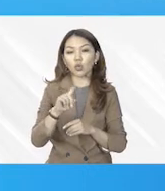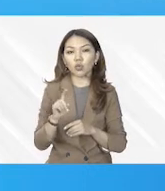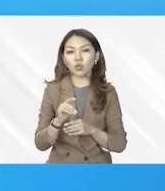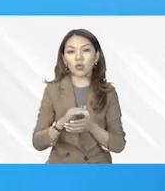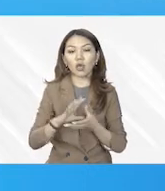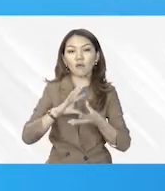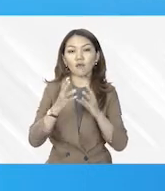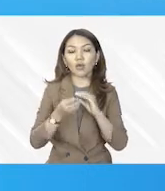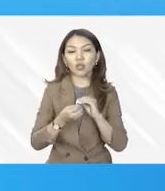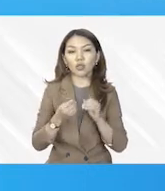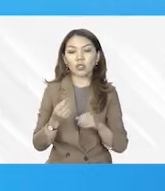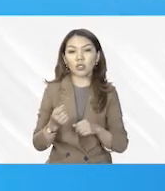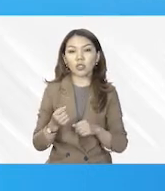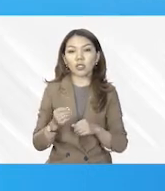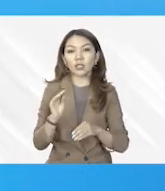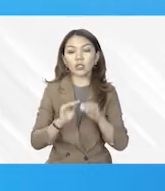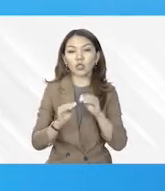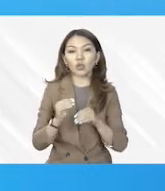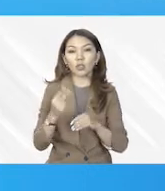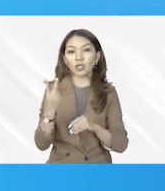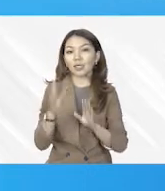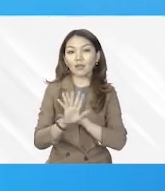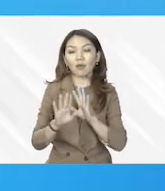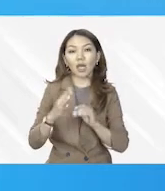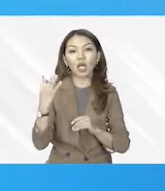образуются не две, а четыре клетки.